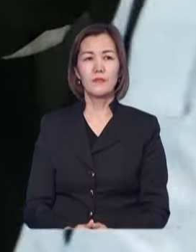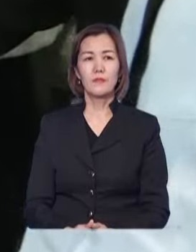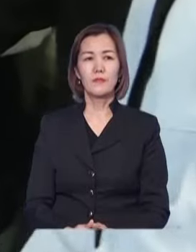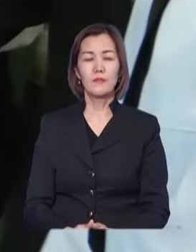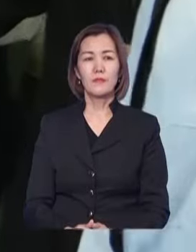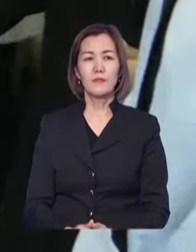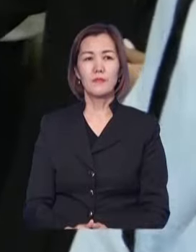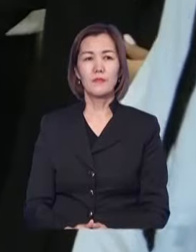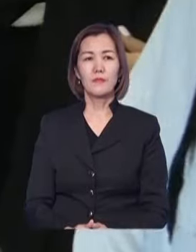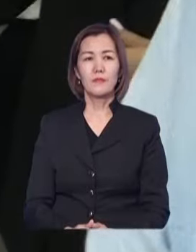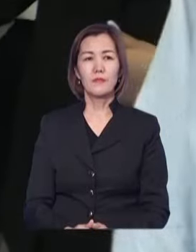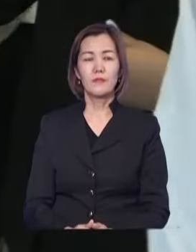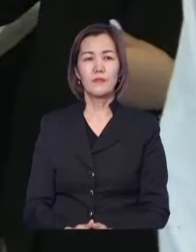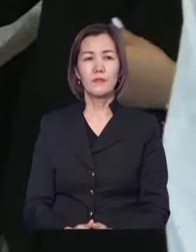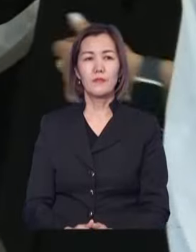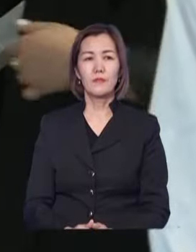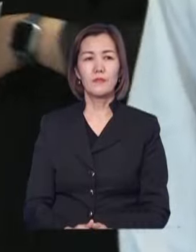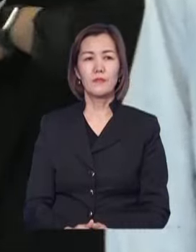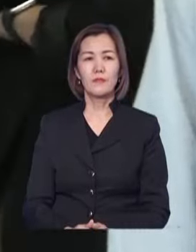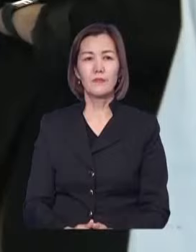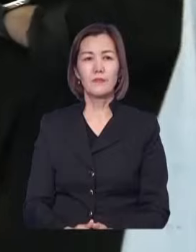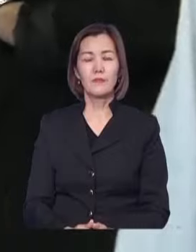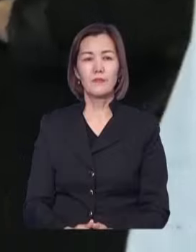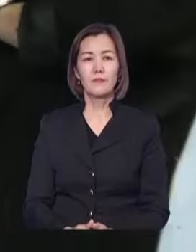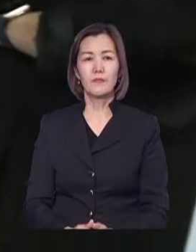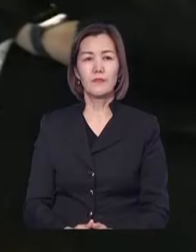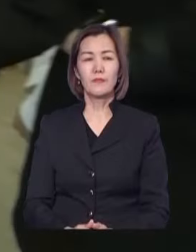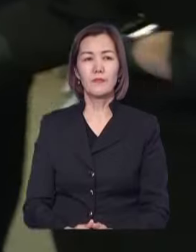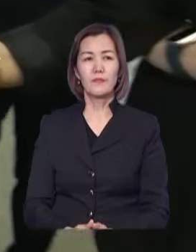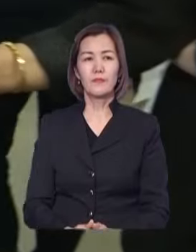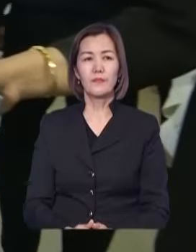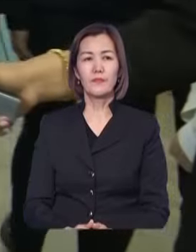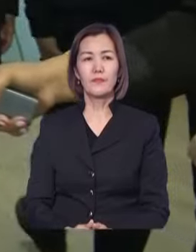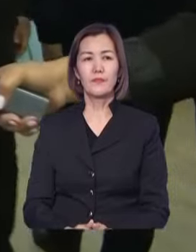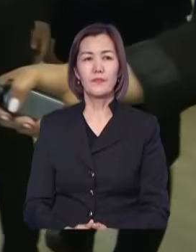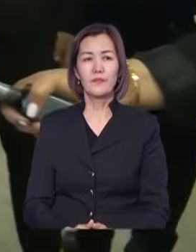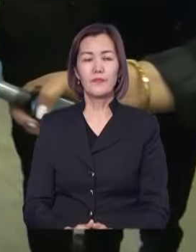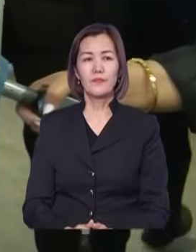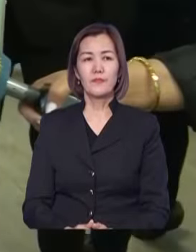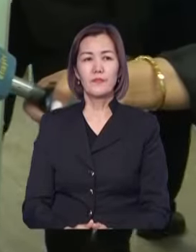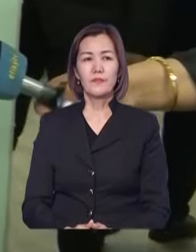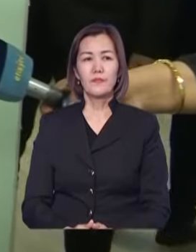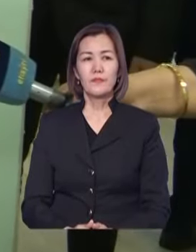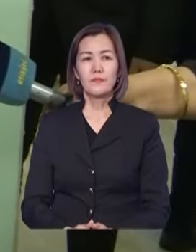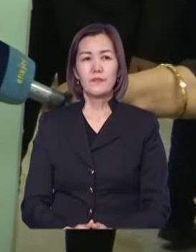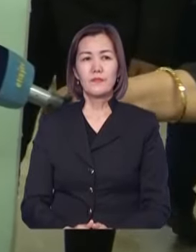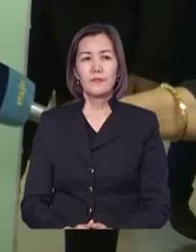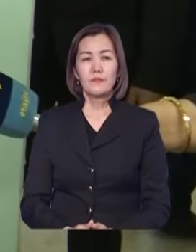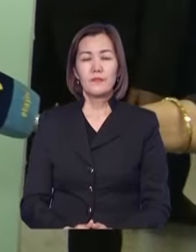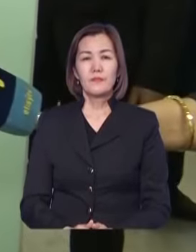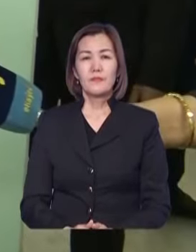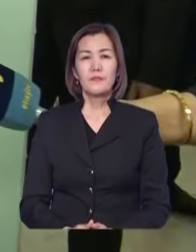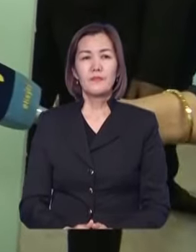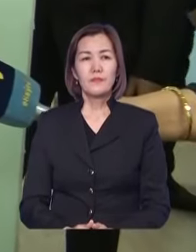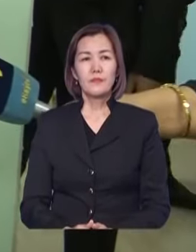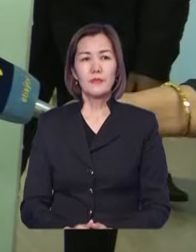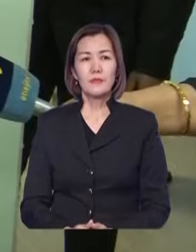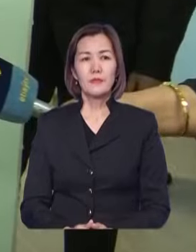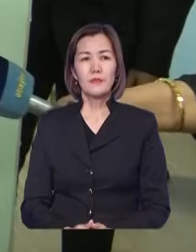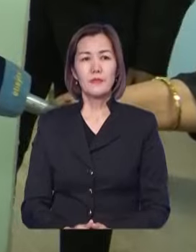Рахмет, рахмет. Бізге ескерткіш болады. Но успех вам, дети. Спасибо. Буквально с октября месяца школа работает, но